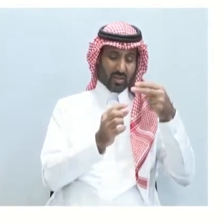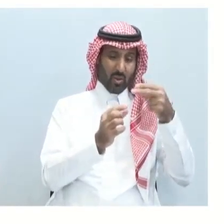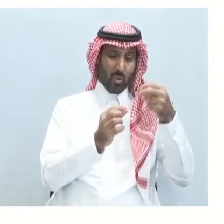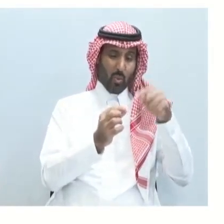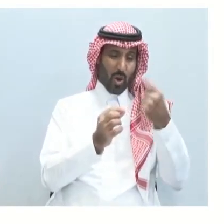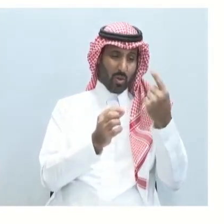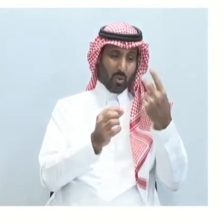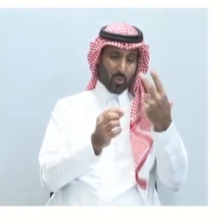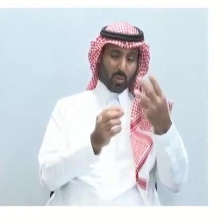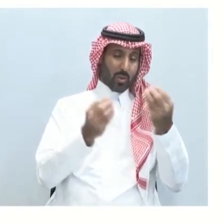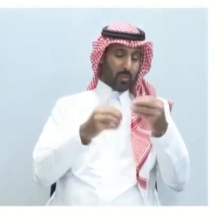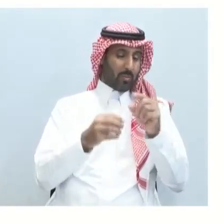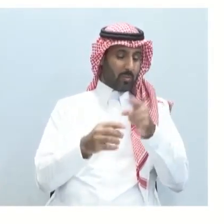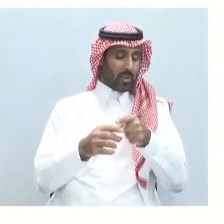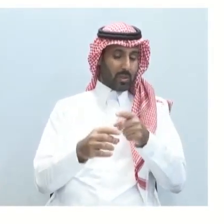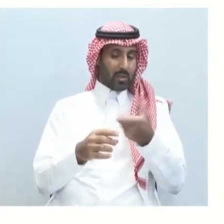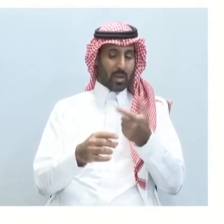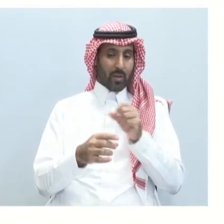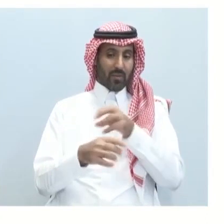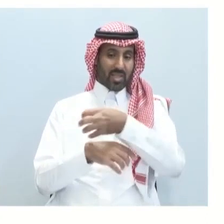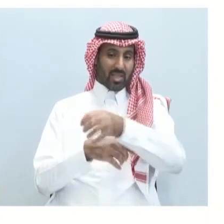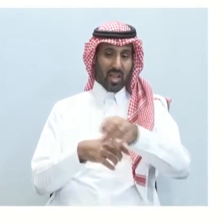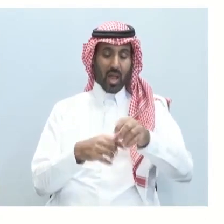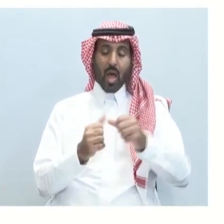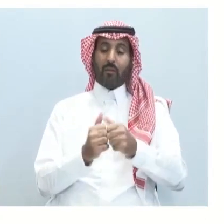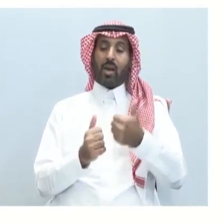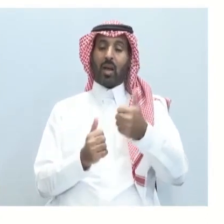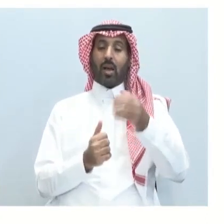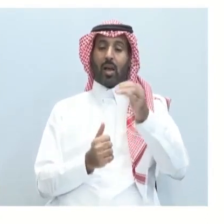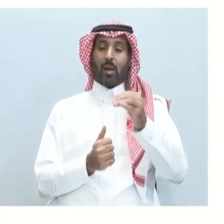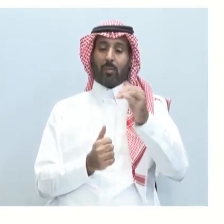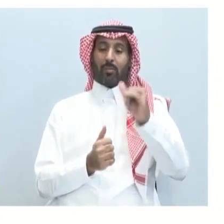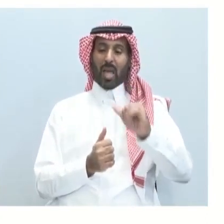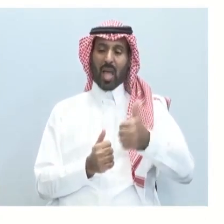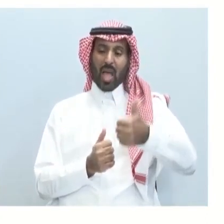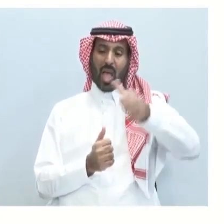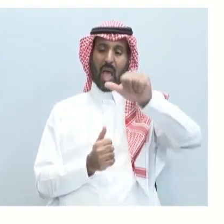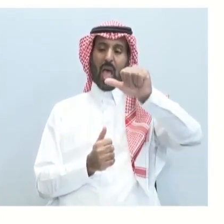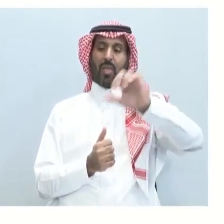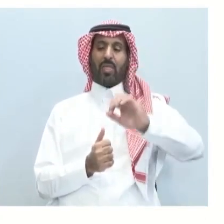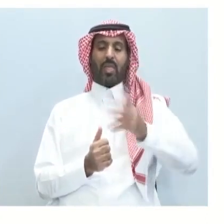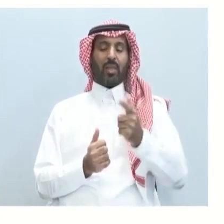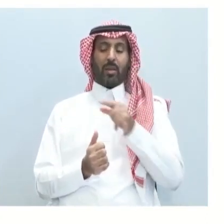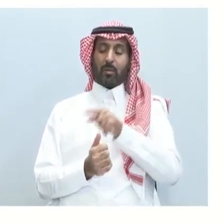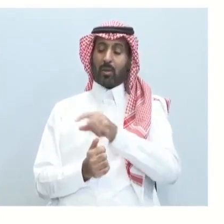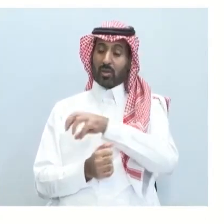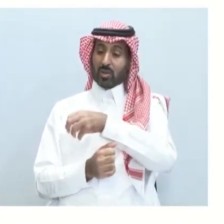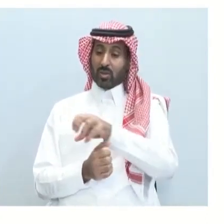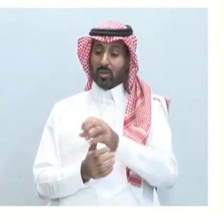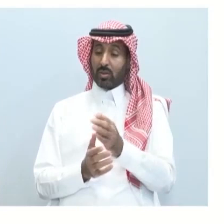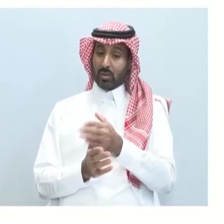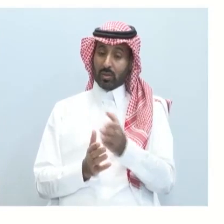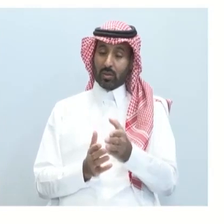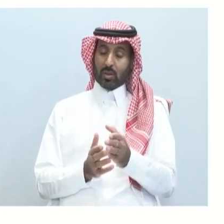بوصفها احماض ارهينيوس اذا في هذه الحاله ان المركبات التي لديها ذره هيدروجين او اكثر قابله